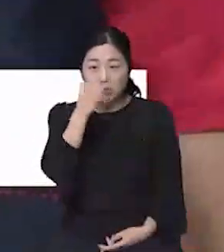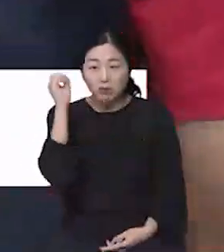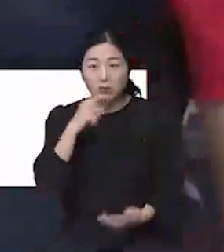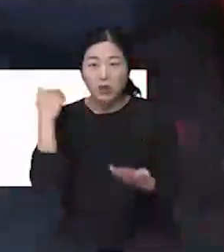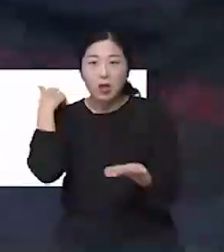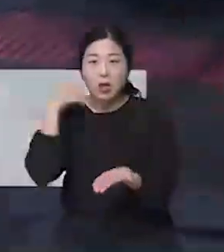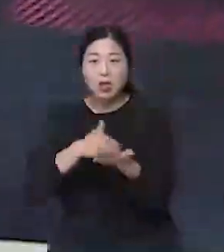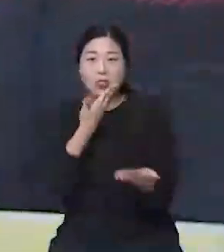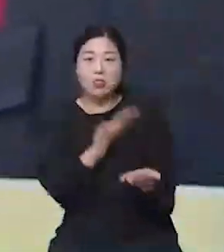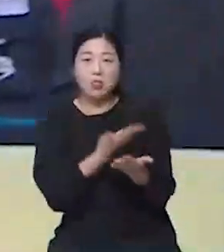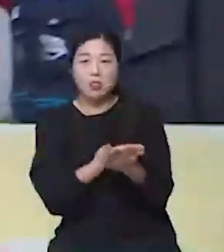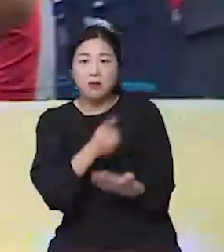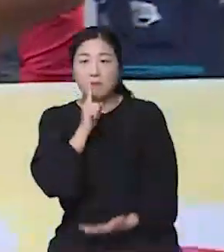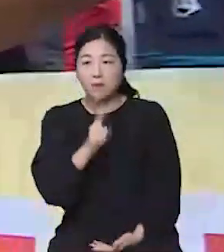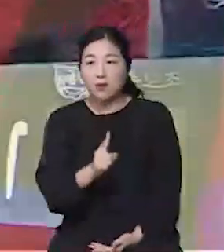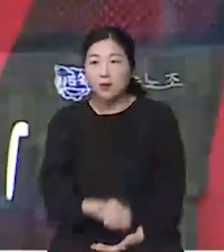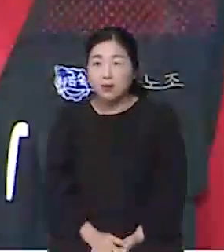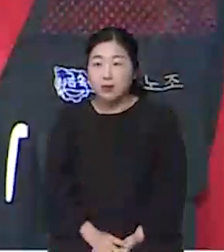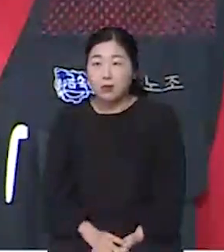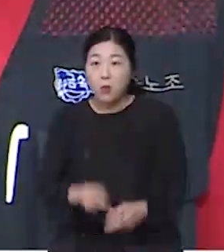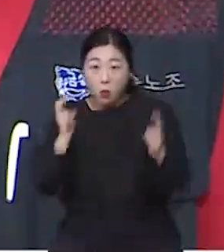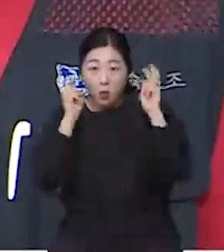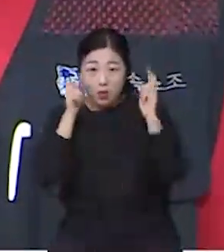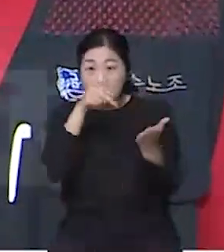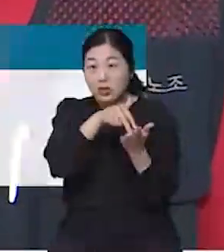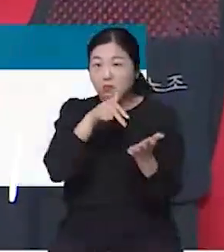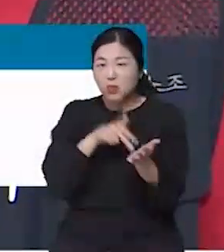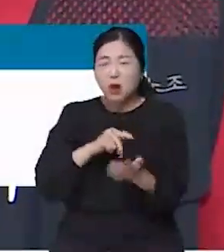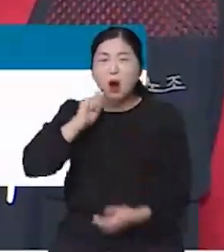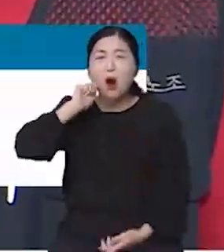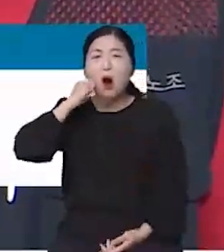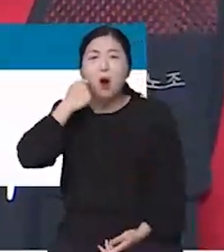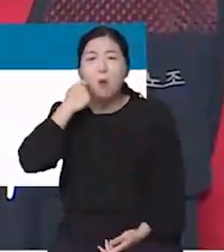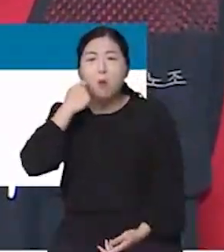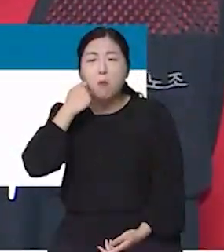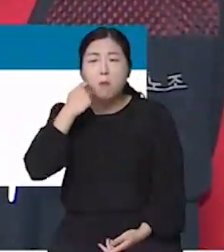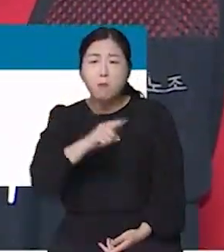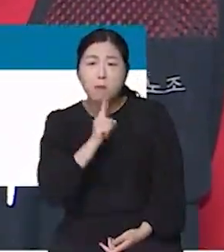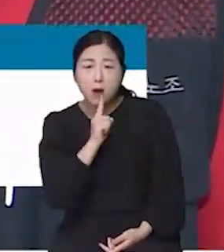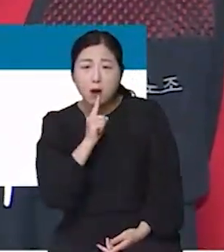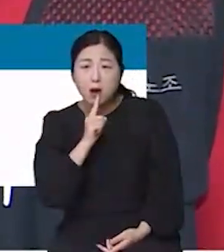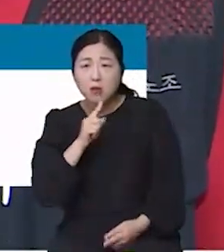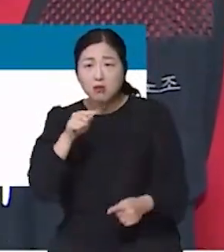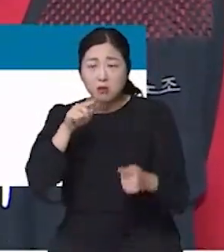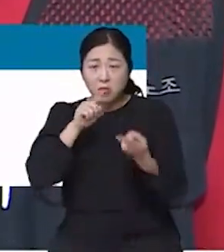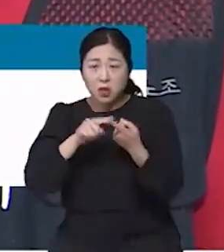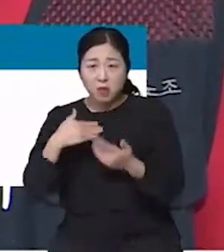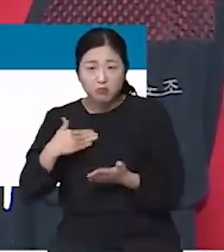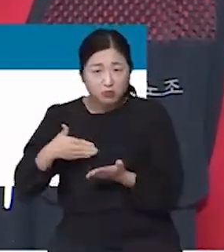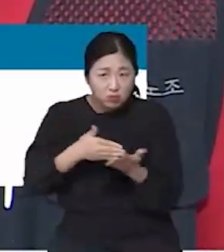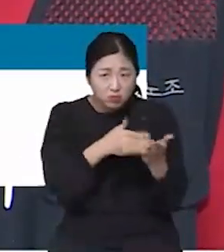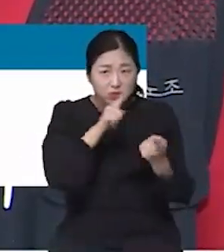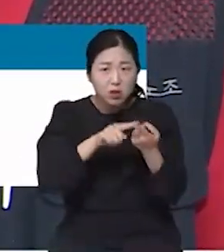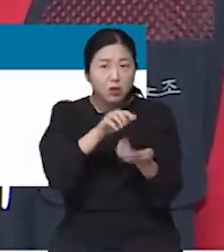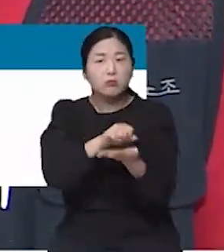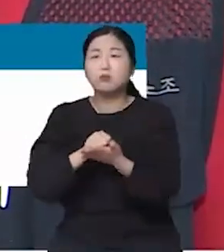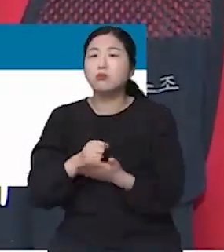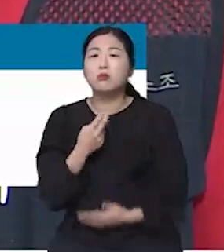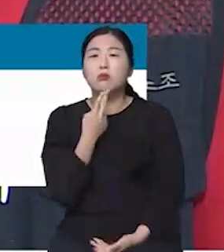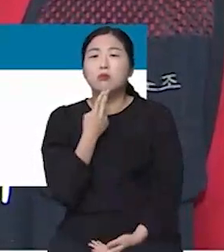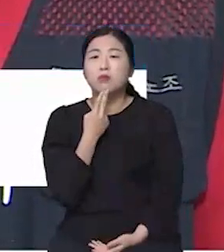등을 요구했습니다. 회사 측에서는 어렵다는 이유로 어느 걸 하나 제시하지 못하고 있는